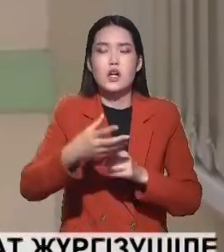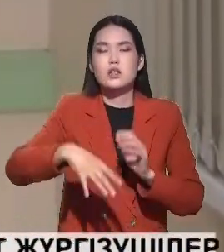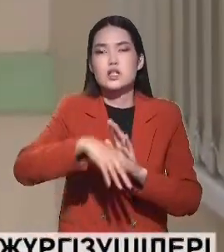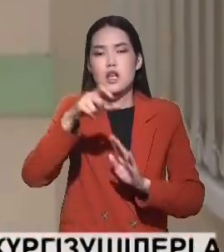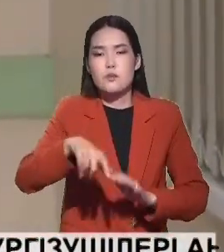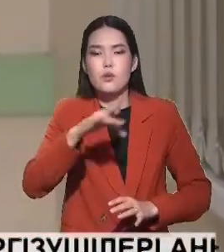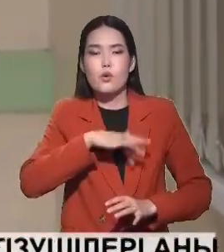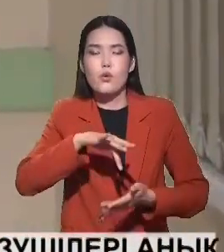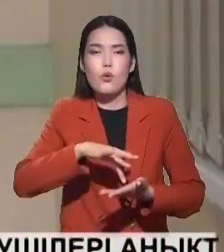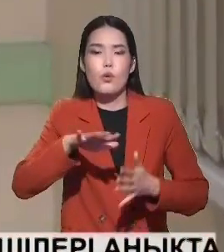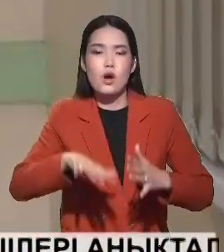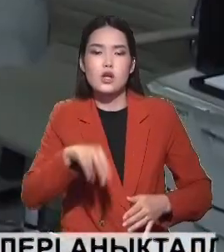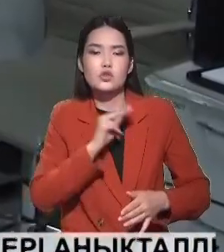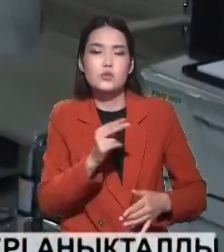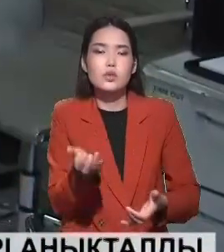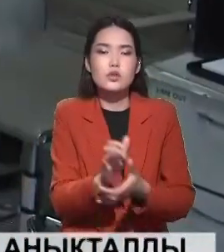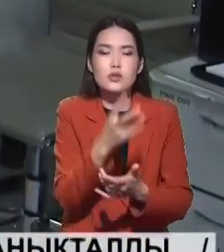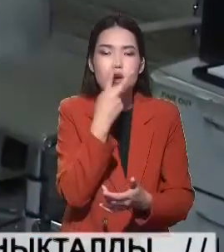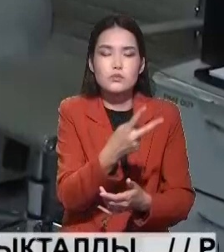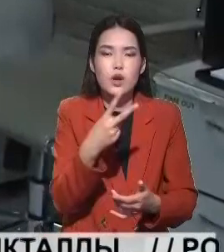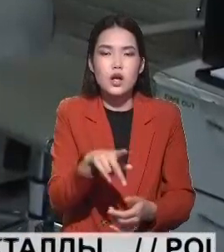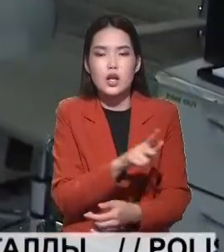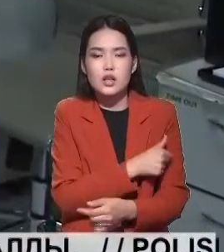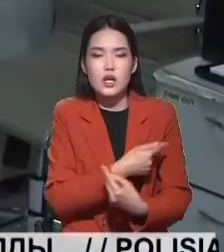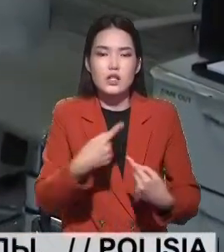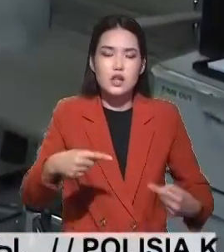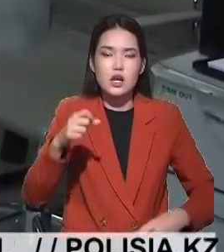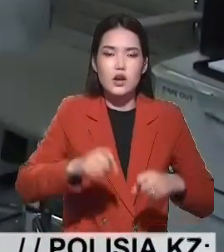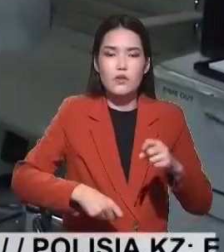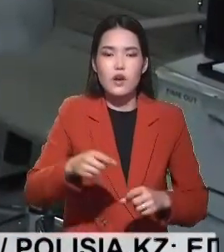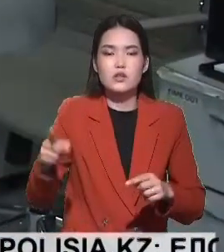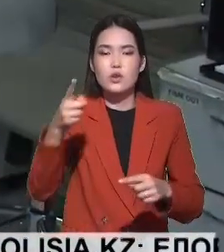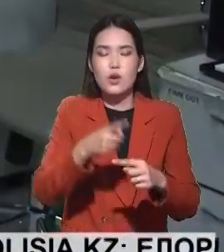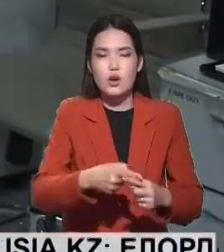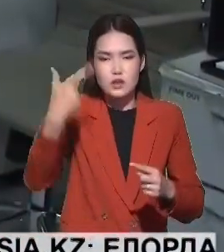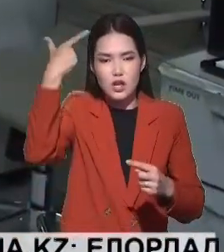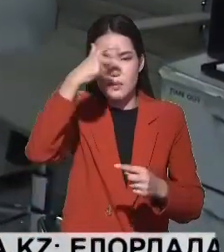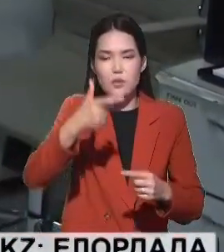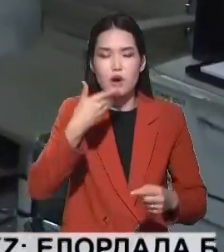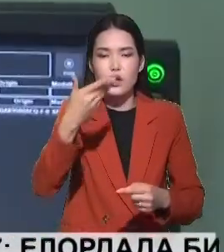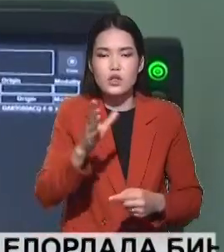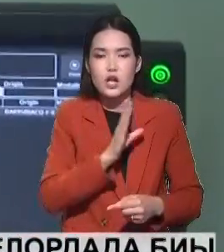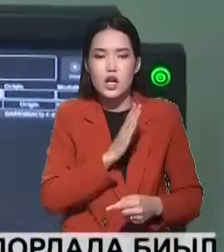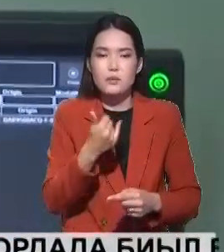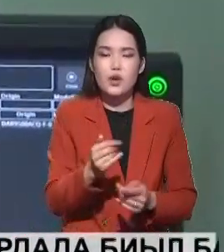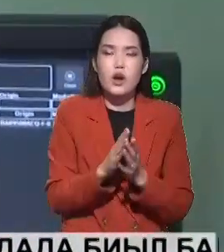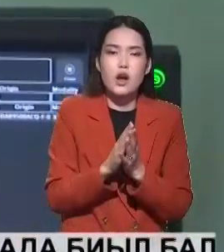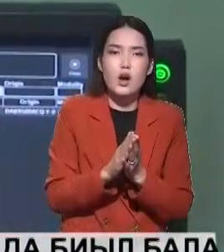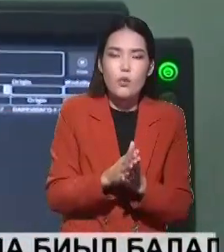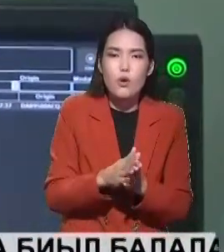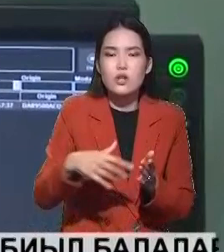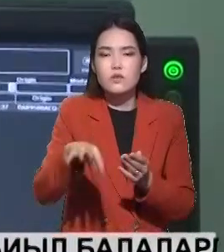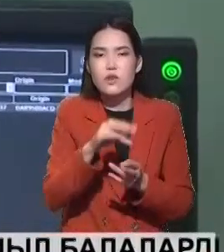жұмысымен танысып, жағдайды егжей-тегжейлі зерделеу үшін орталық басшылығынан қосымша мәліметтер сұрады. Бірде-бір өтініш қараусыз